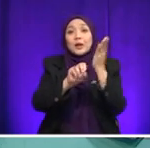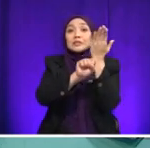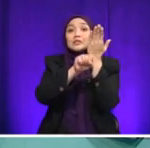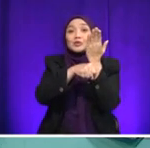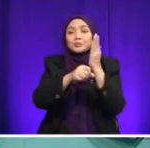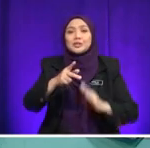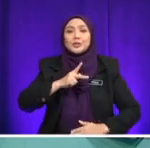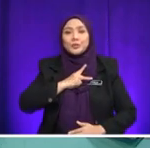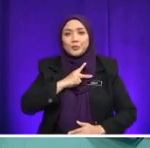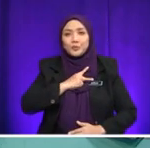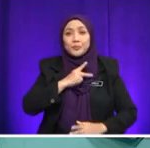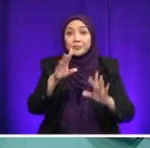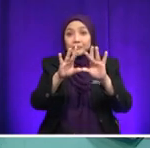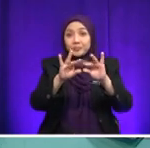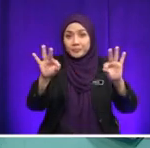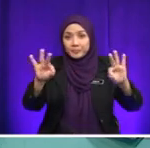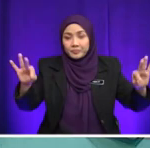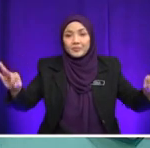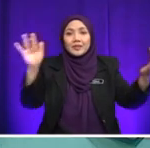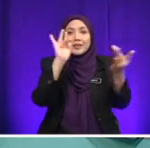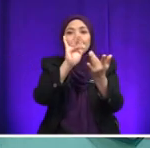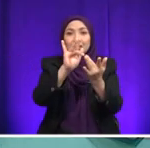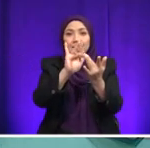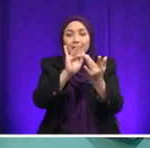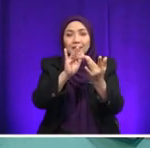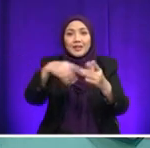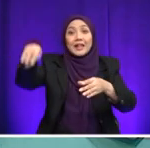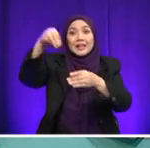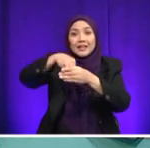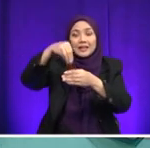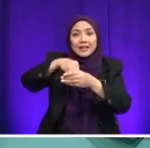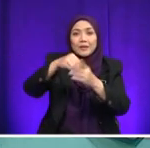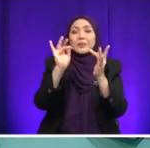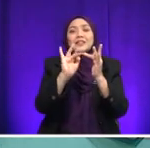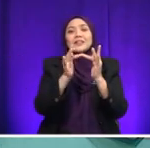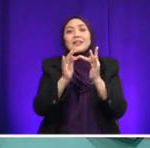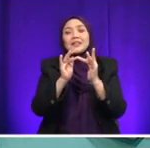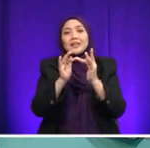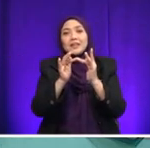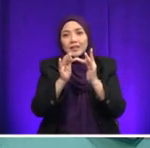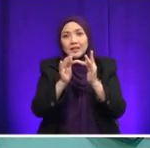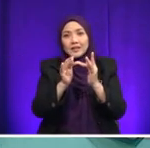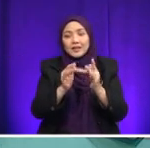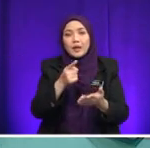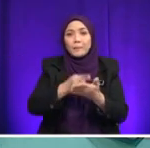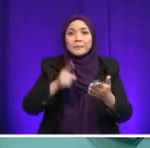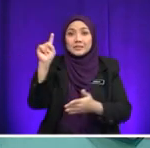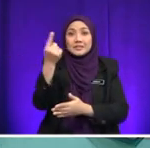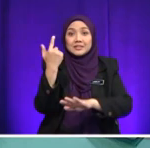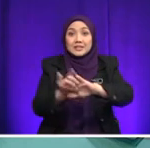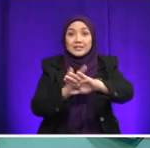Oke merupakan satu yang digunakan untuk memberikan menyampaikan